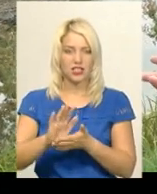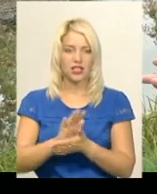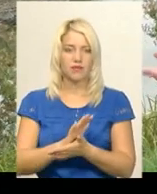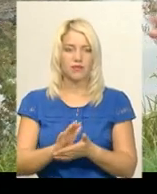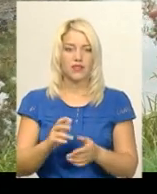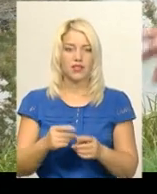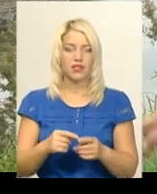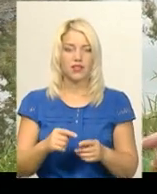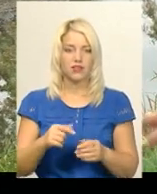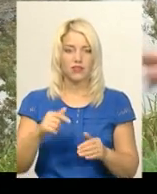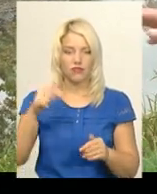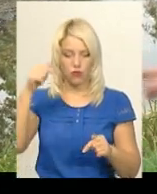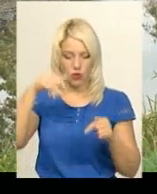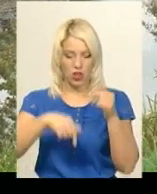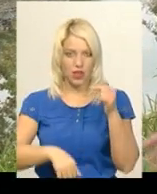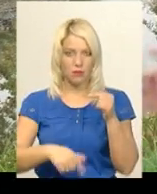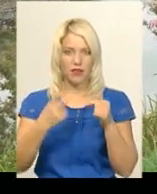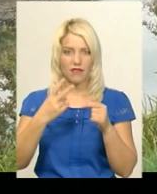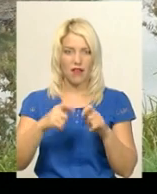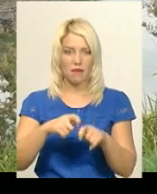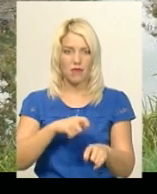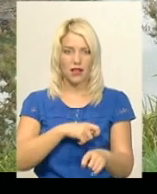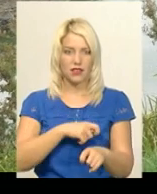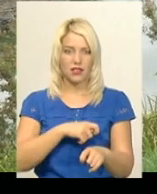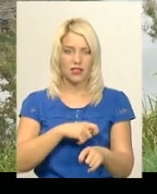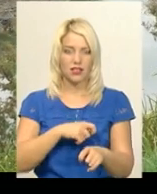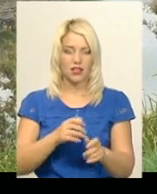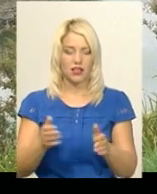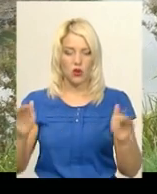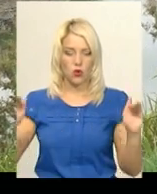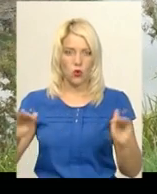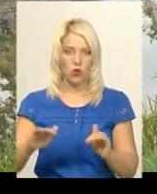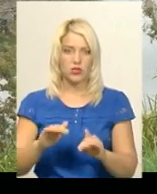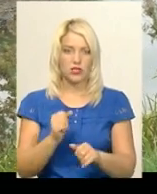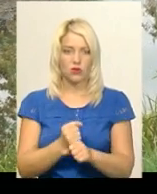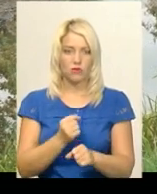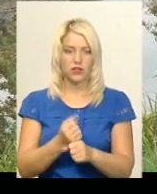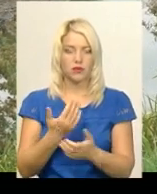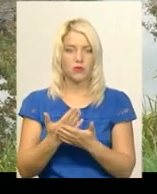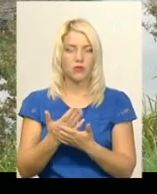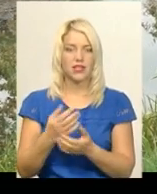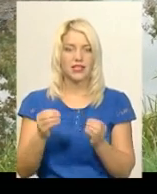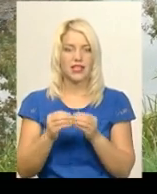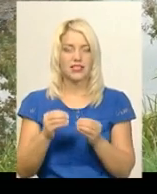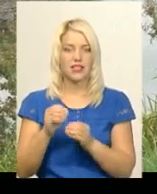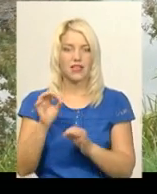2 метри. Поглибити на 2 метри, коси зробити, ну порядка 10%